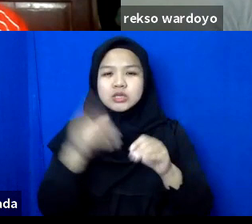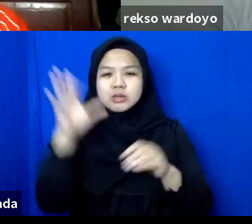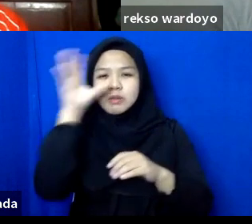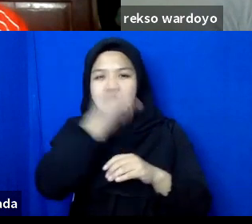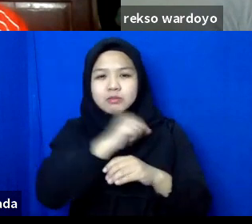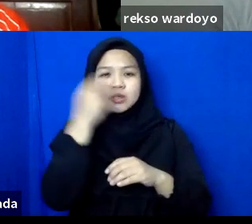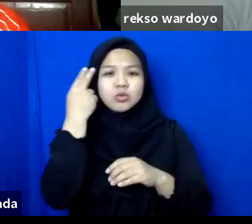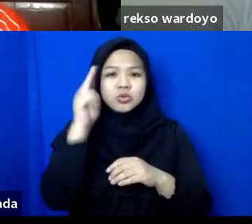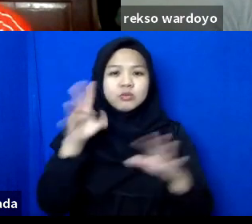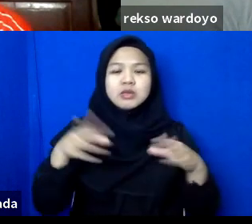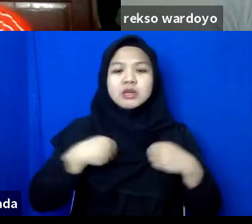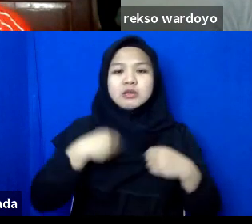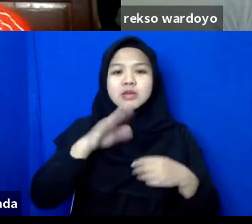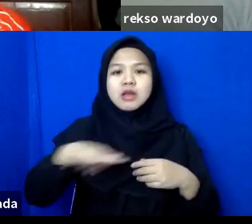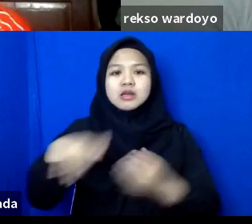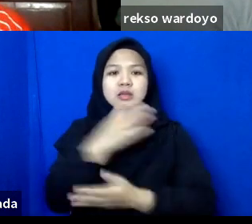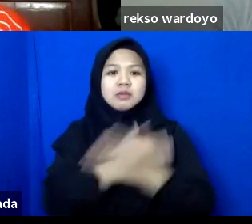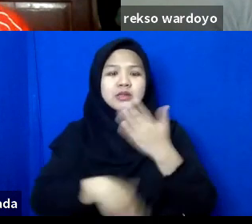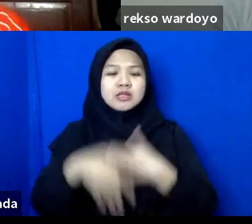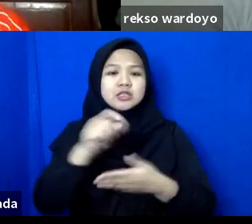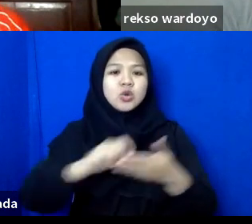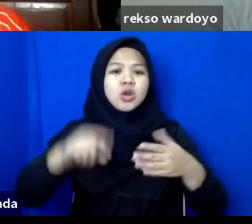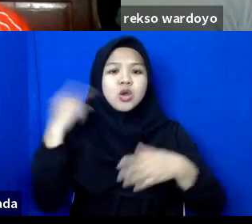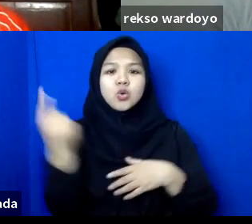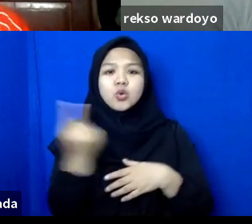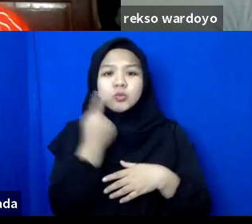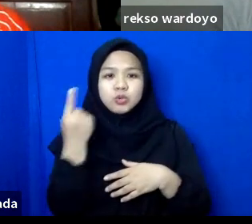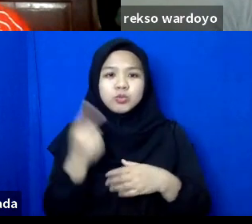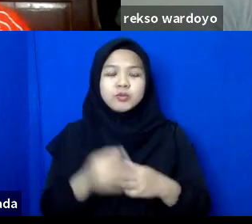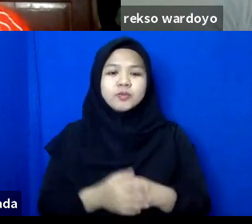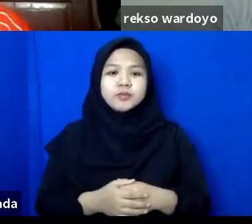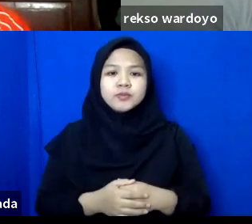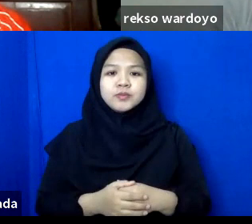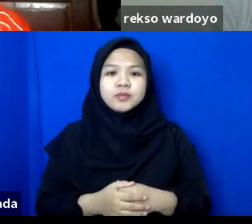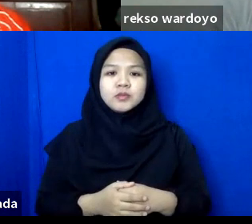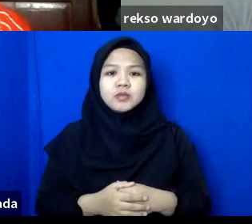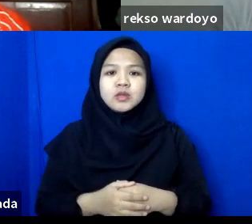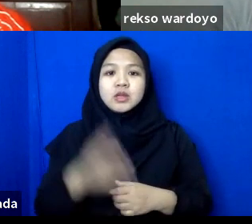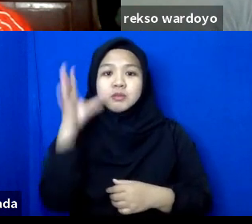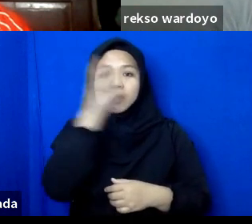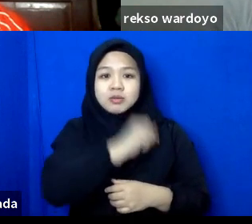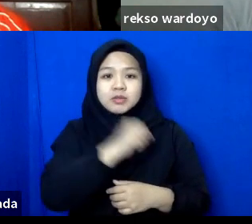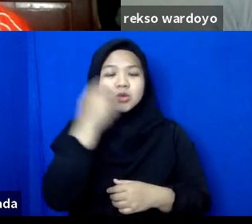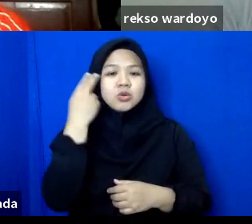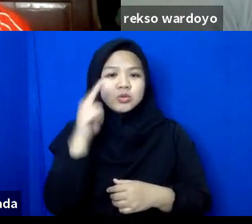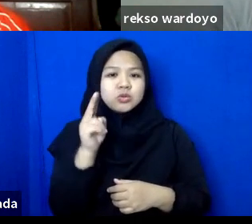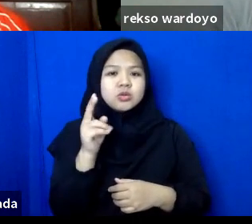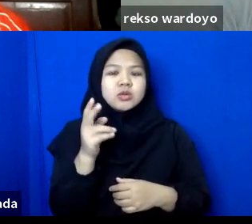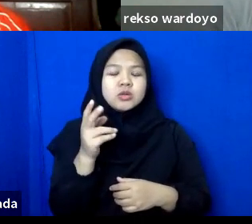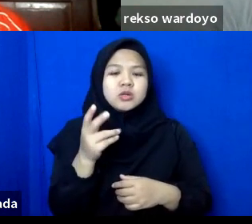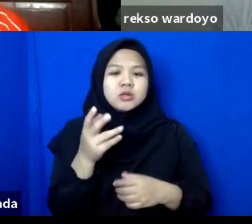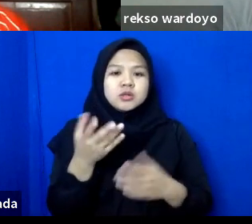sebagai menerima anak desa berita sekolah umum dipahami sebagai bagai